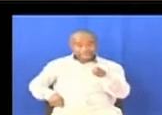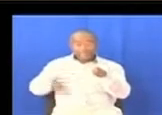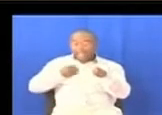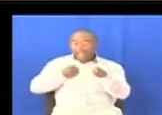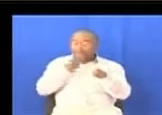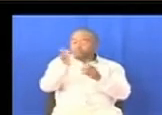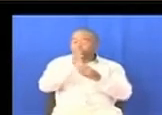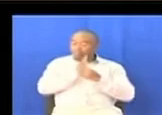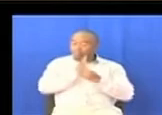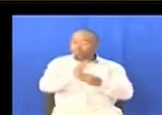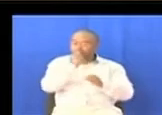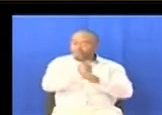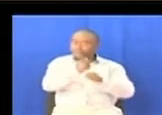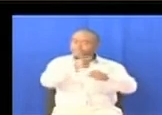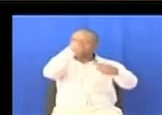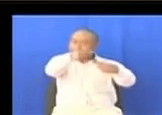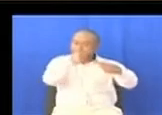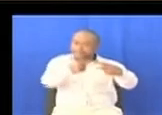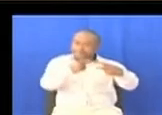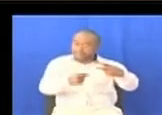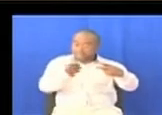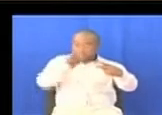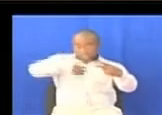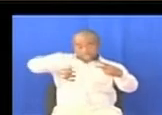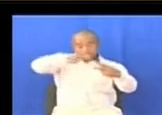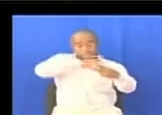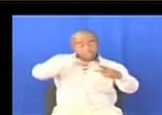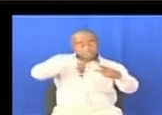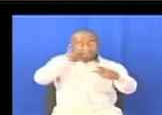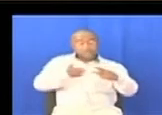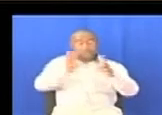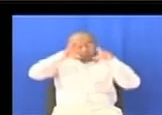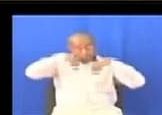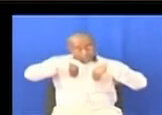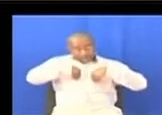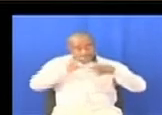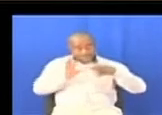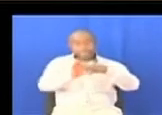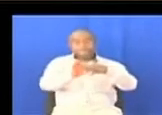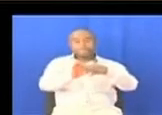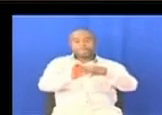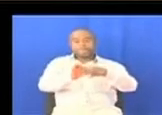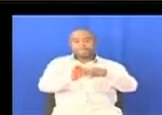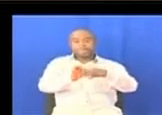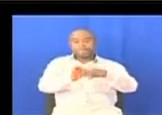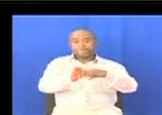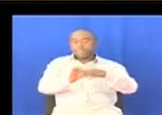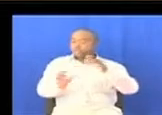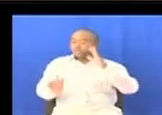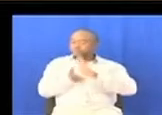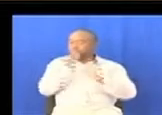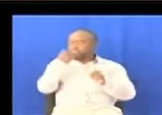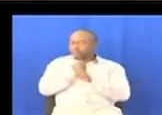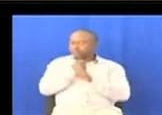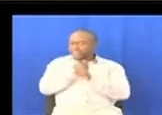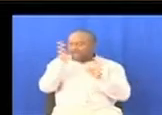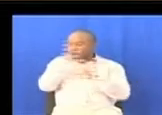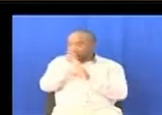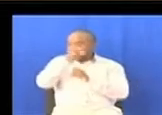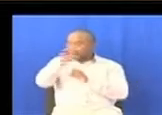maelekezo, sisi ambao tunapaswa tuungane naye katika vita hii tunafanya utabiri wa vifo.